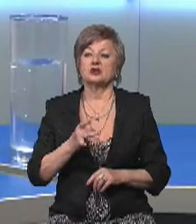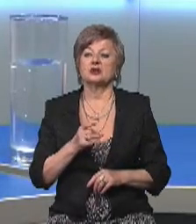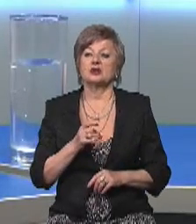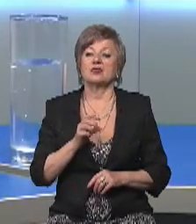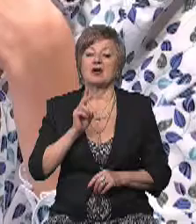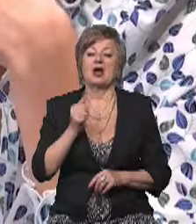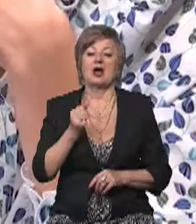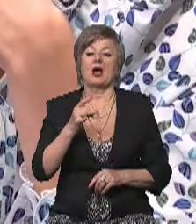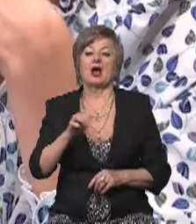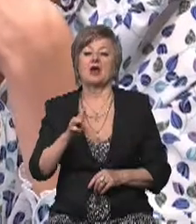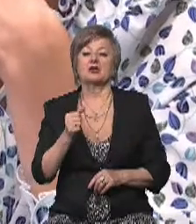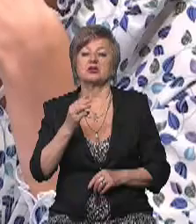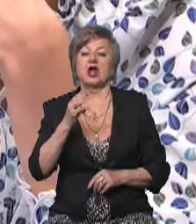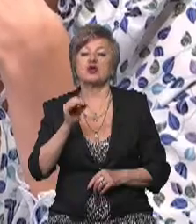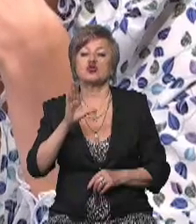Григоровича Карташова,